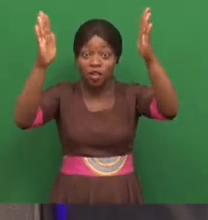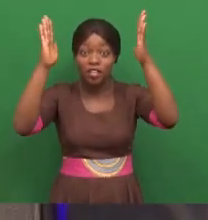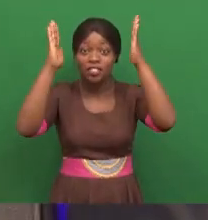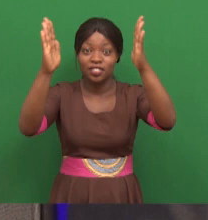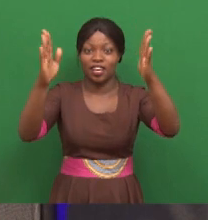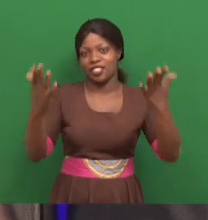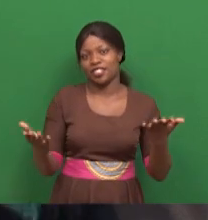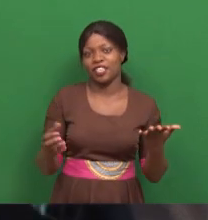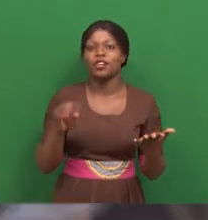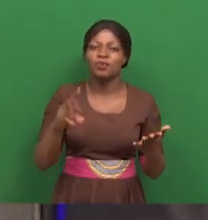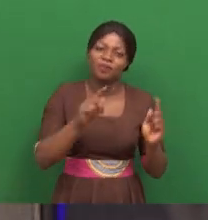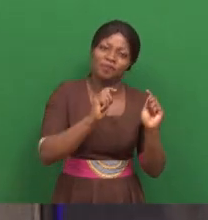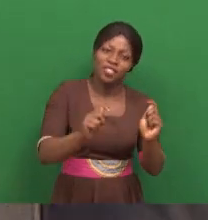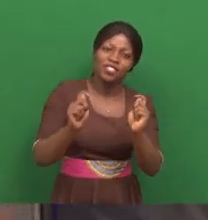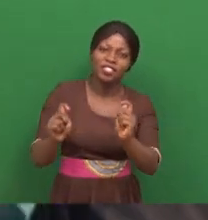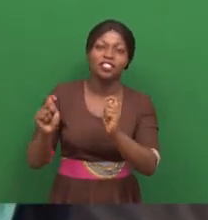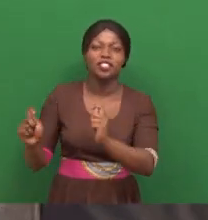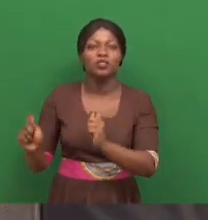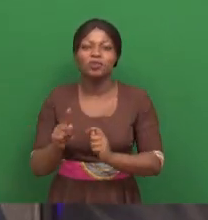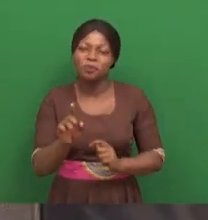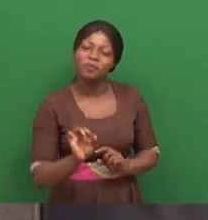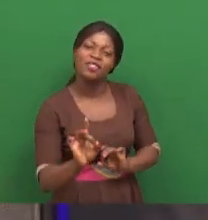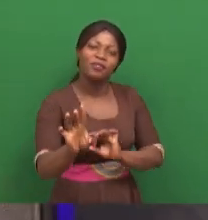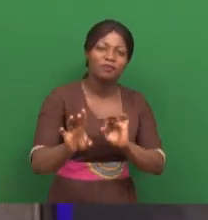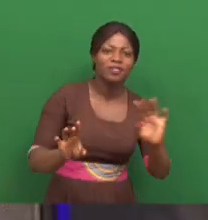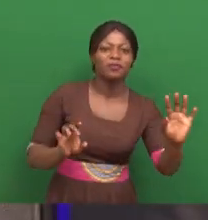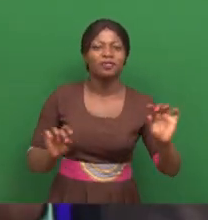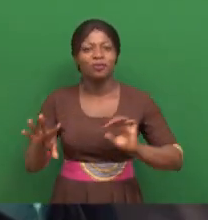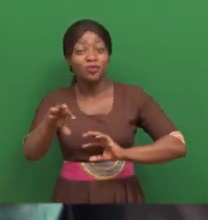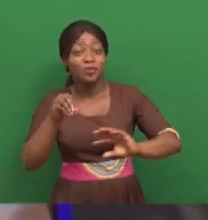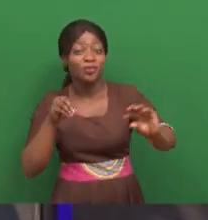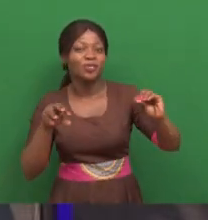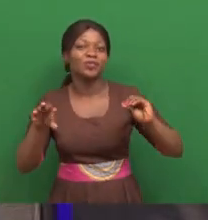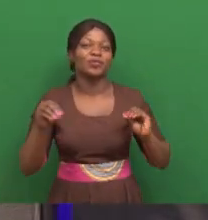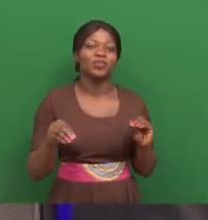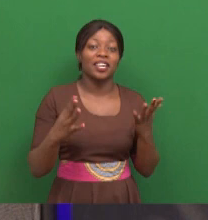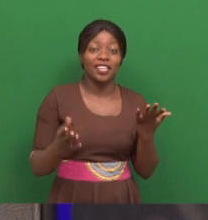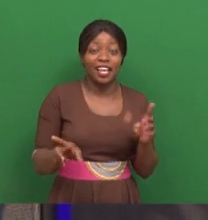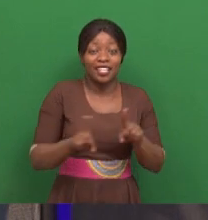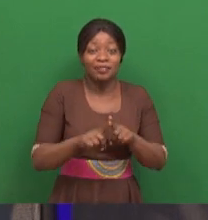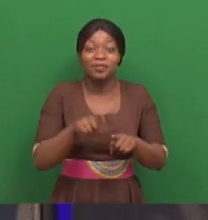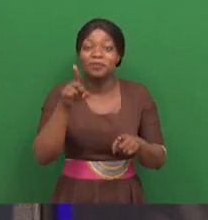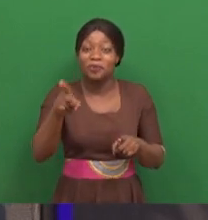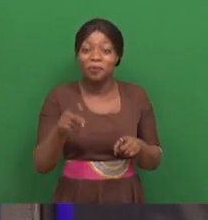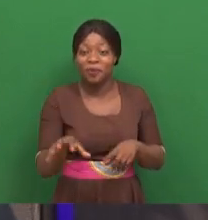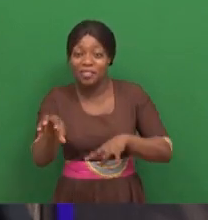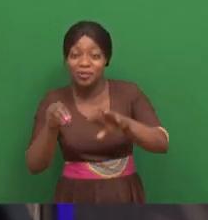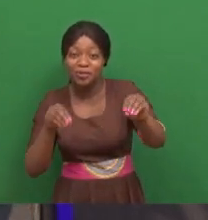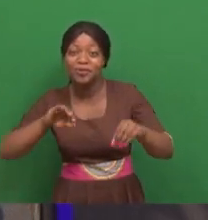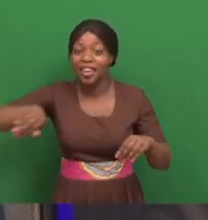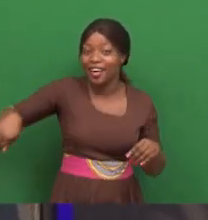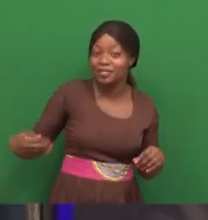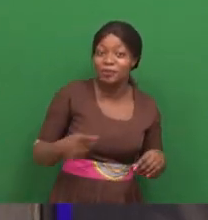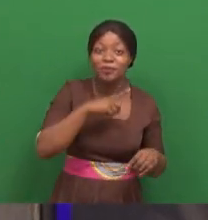edu mashoma anongokudzidzisai kuti muve nemasimba ekuita choice pawakadana nemunhu wako ndowakaita choice kana morovada kuzoti